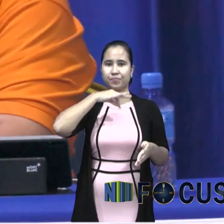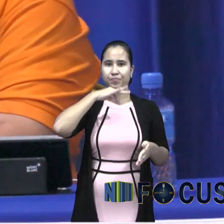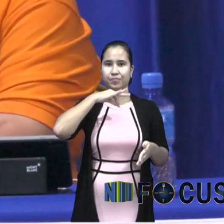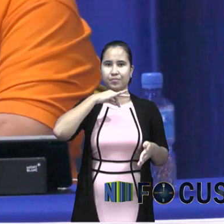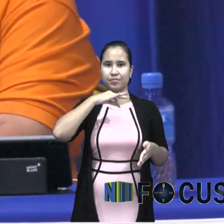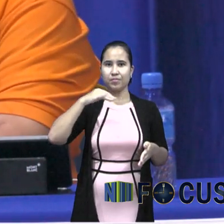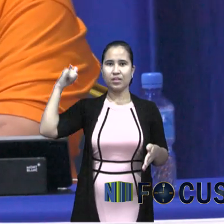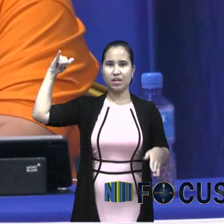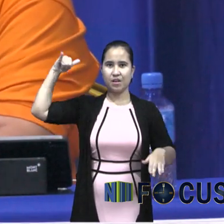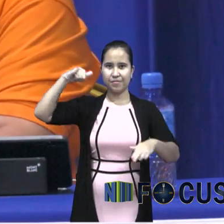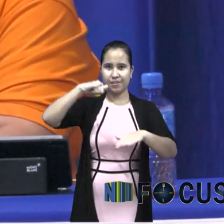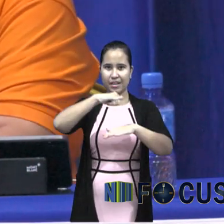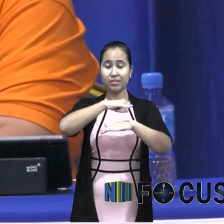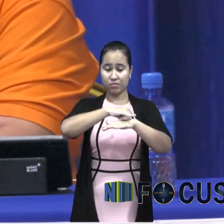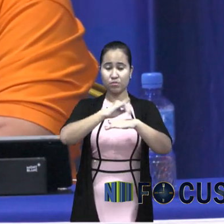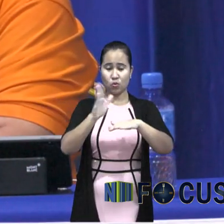TUI-flight is geland.